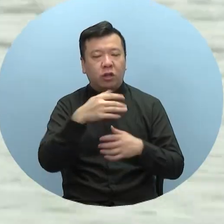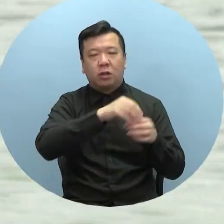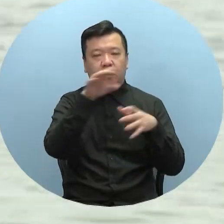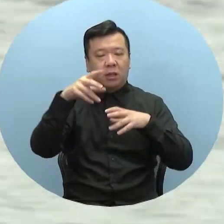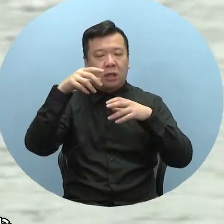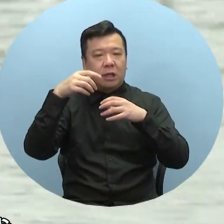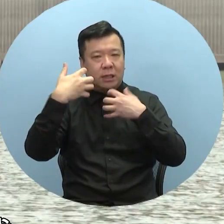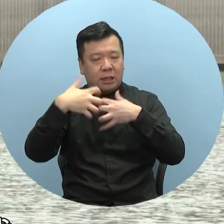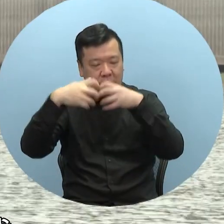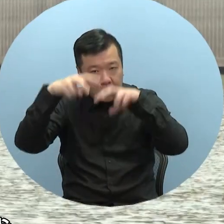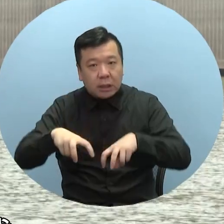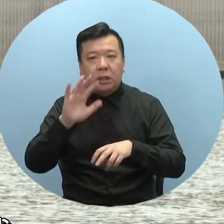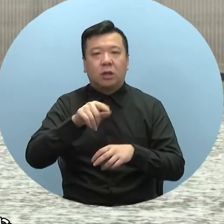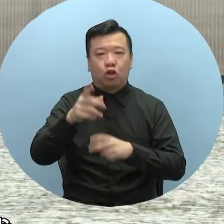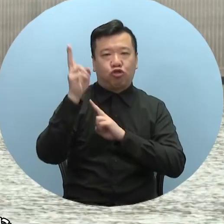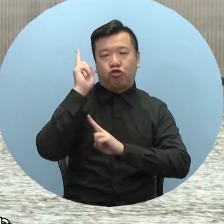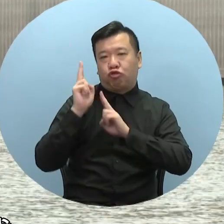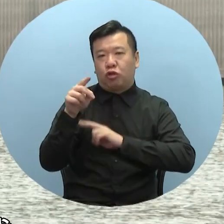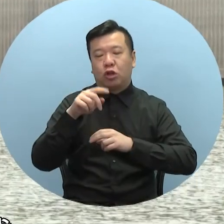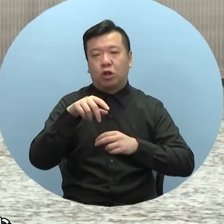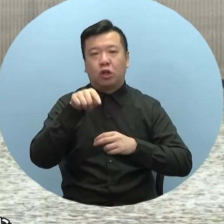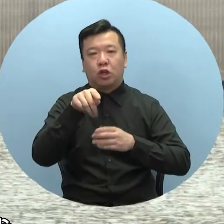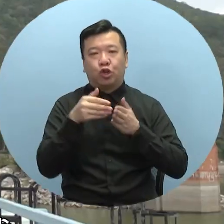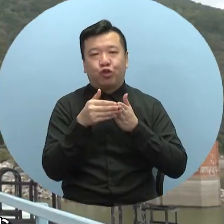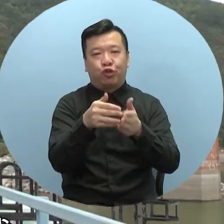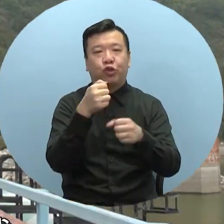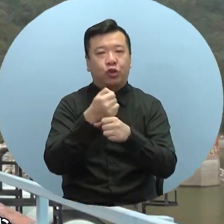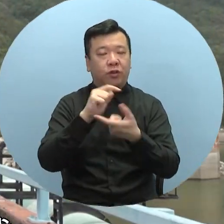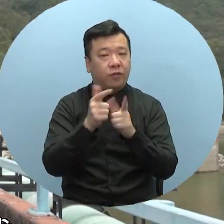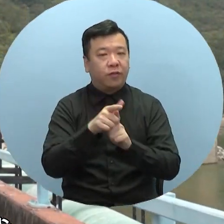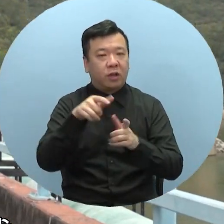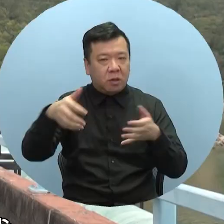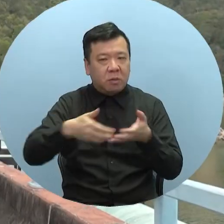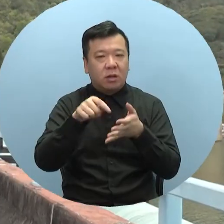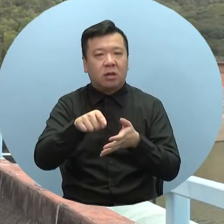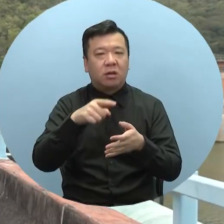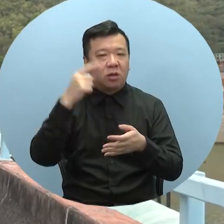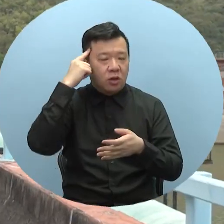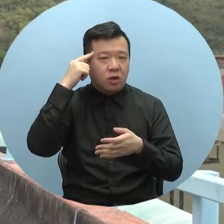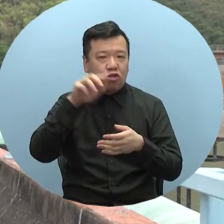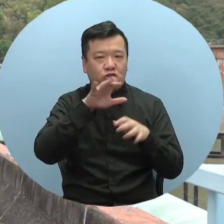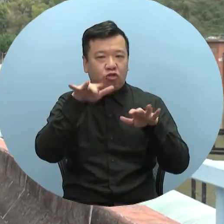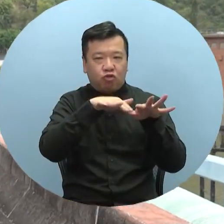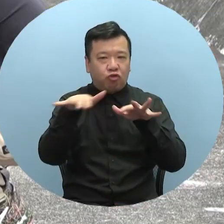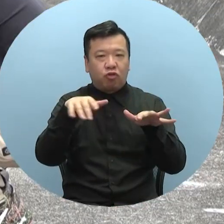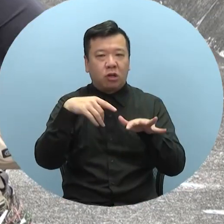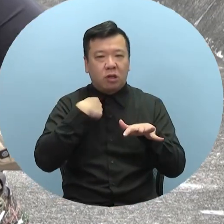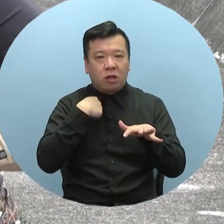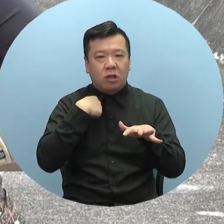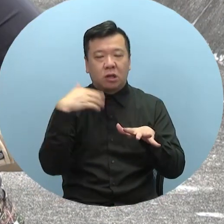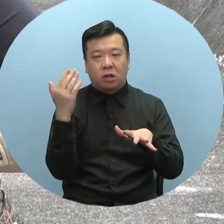去實驗室度分析嘅。如果我哋以傳統我哋嗰個用船嚟到做攞水板咧，如果我哋真係想成個水塘攞咧，可